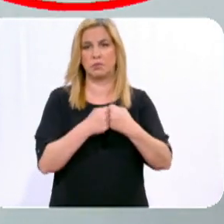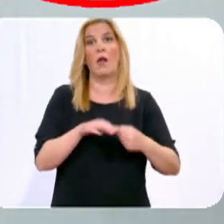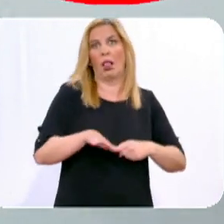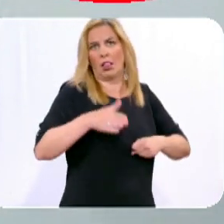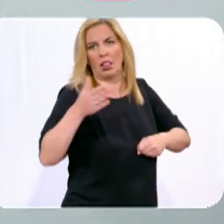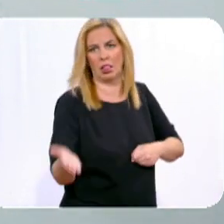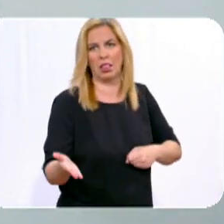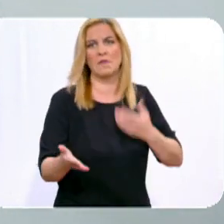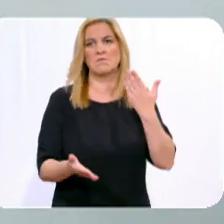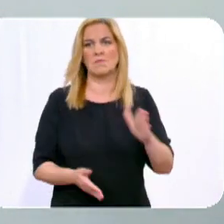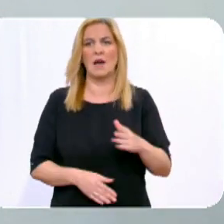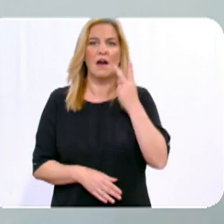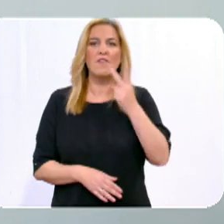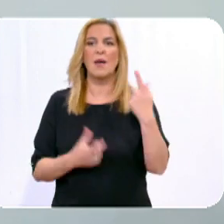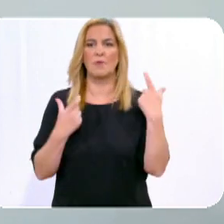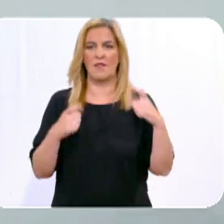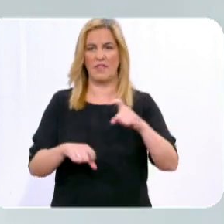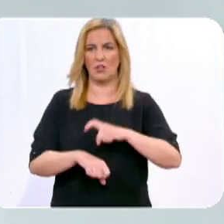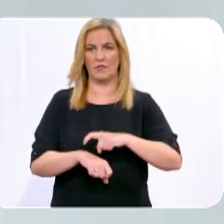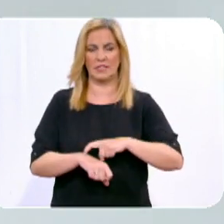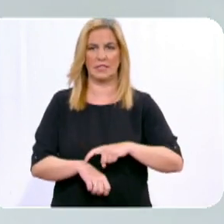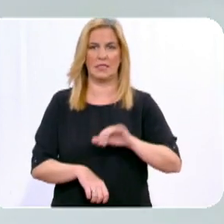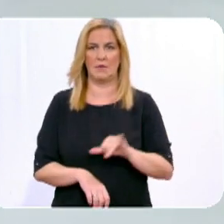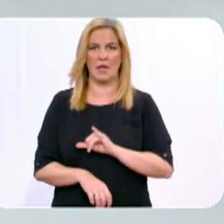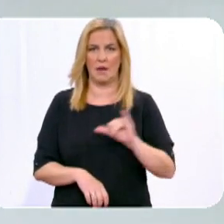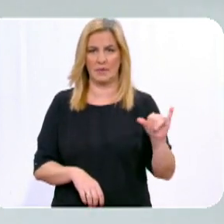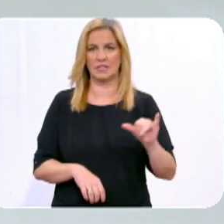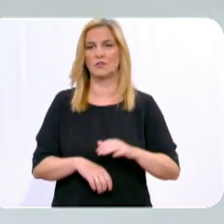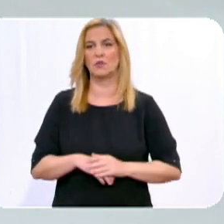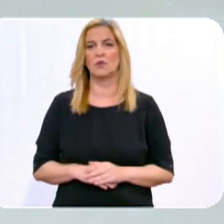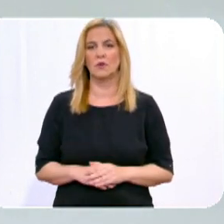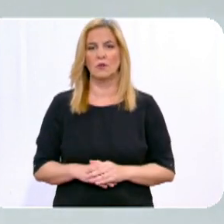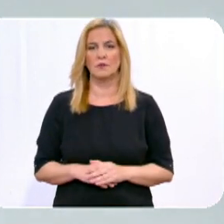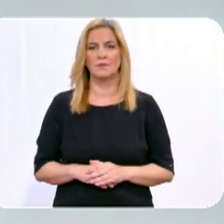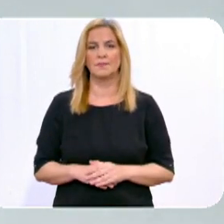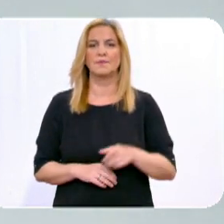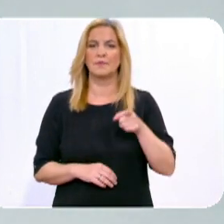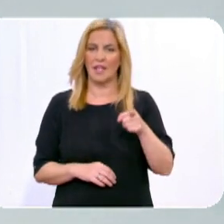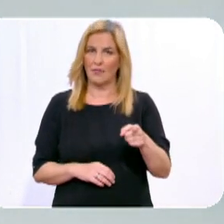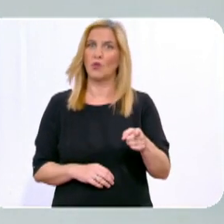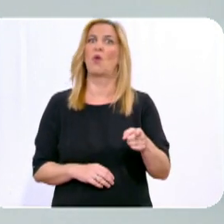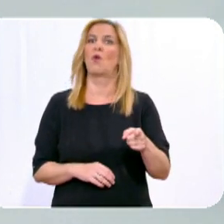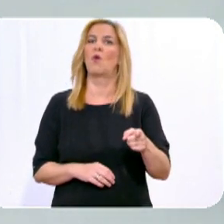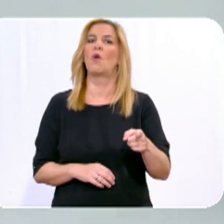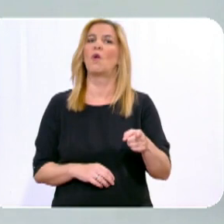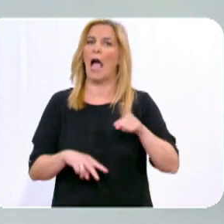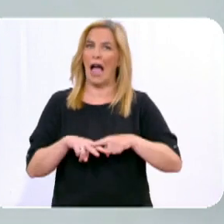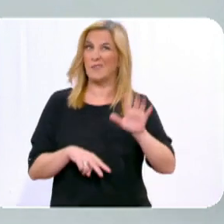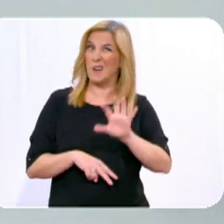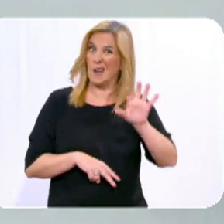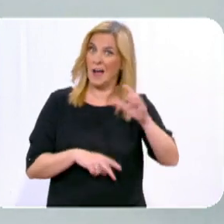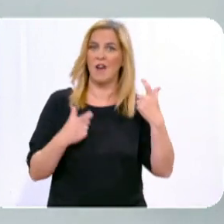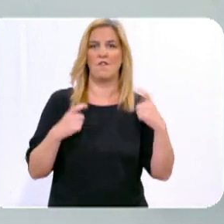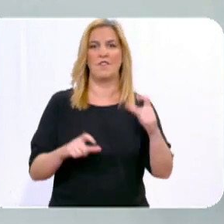του Χαϊδαρίου, στο ρεύμα προς την Κόρινθο. Αυτό είναι το ντοκουμέντο που βλέπουμε. Είναι το βίντεο ντοκουμέντο που εξασφάλισε η καλή συνάδελφος η Σοφία Τσάλα. Και φαίνεται